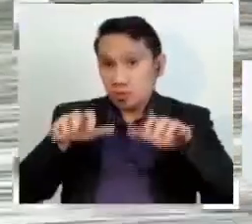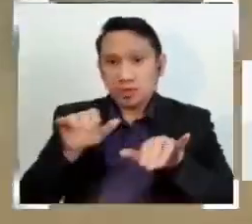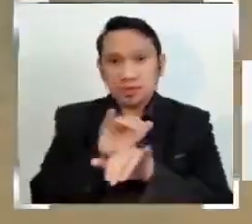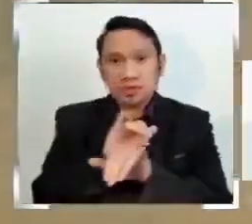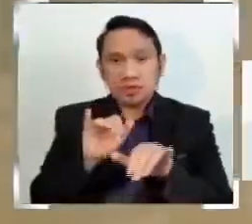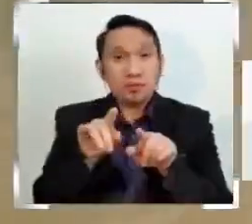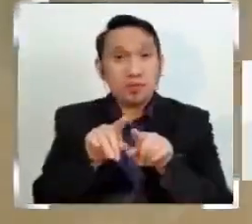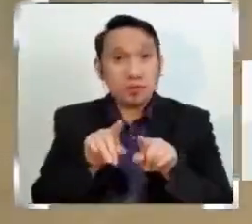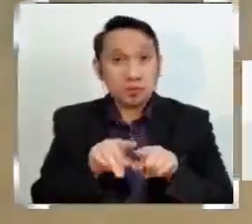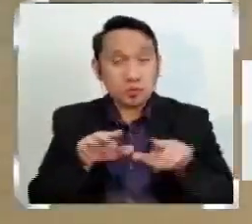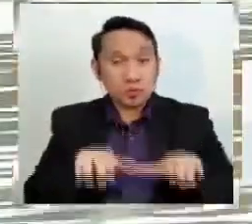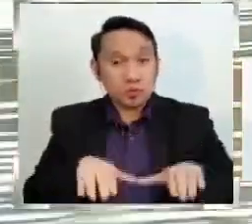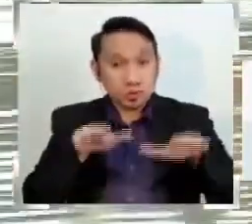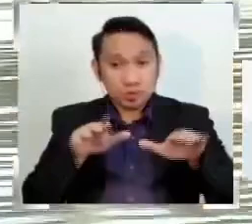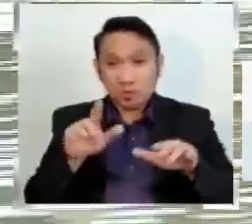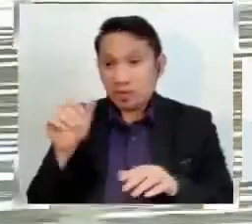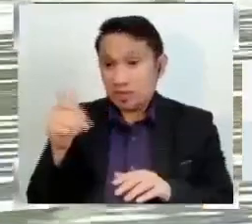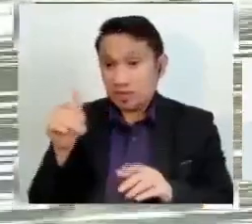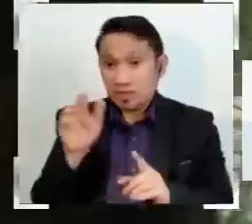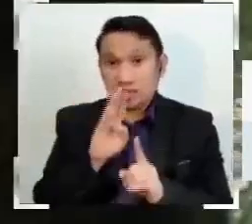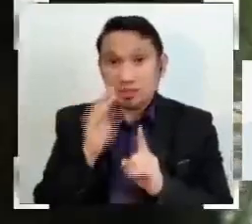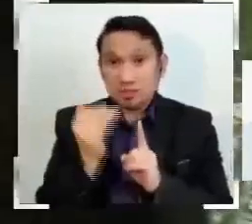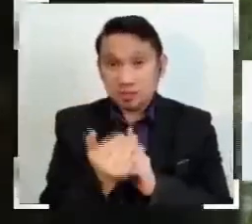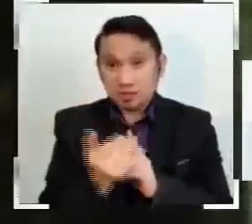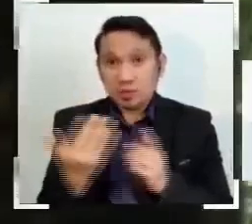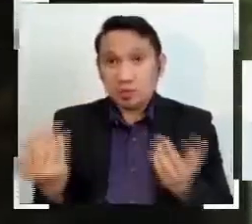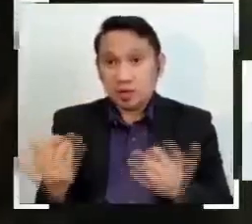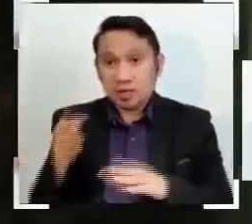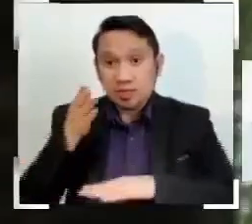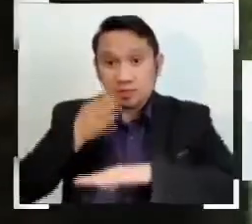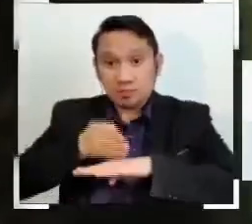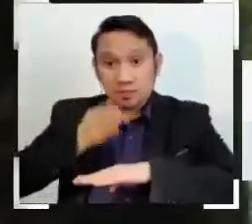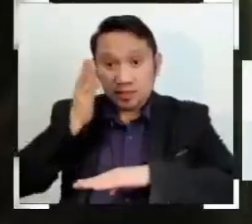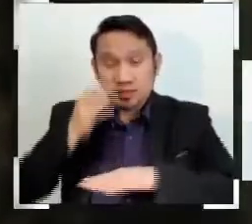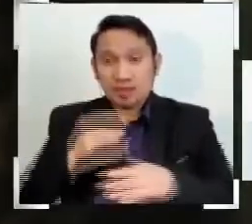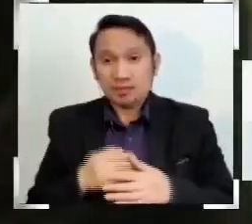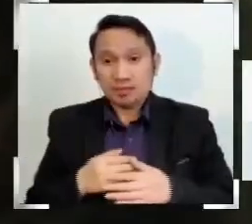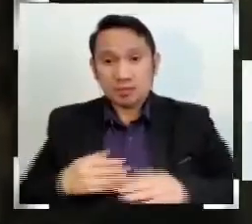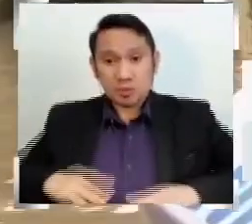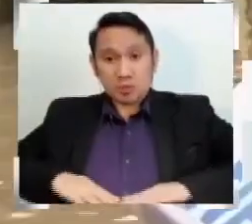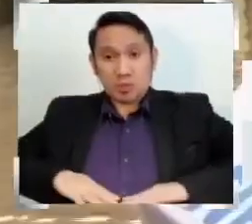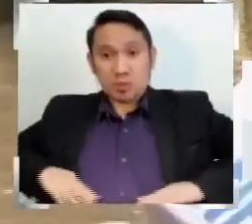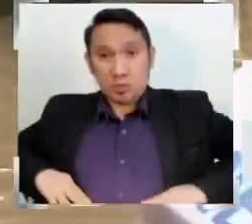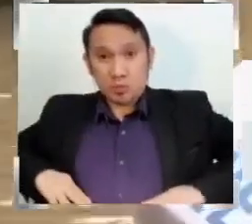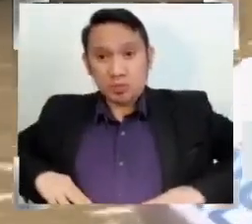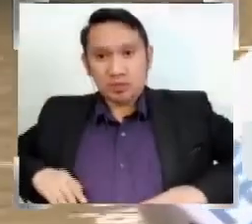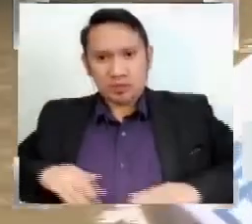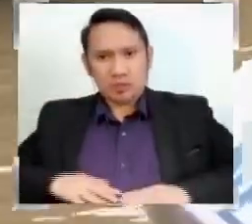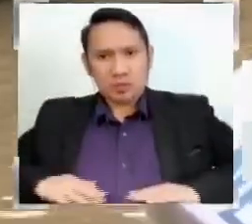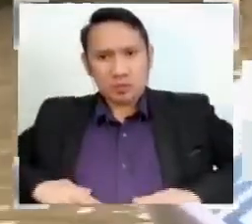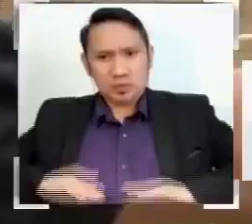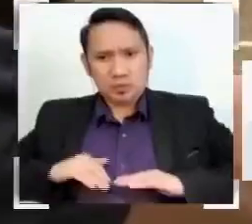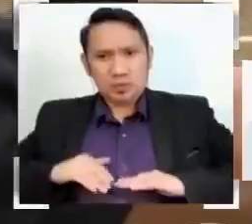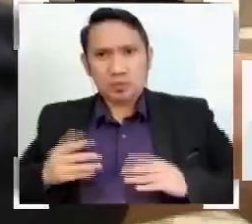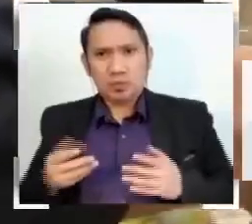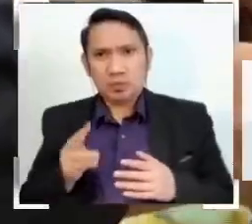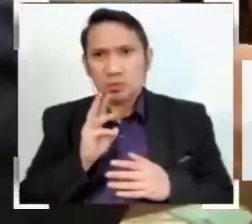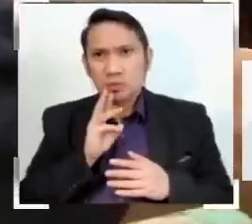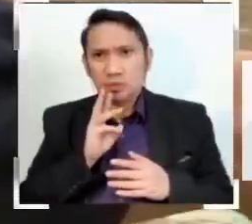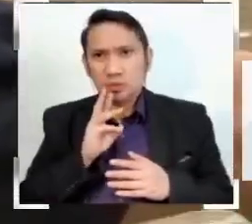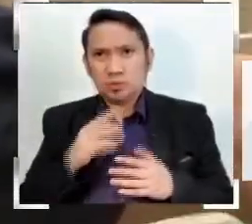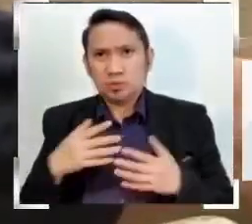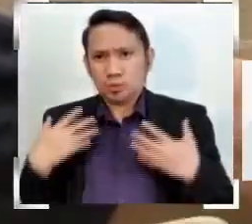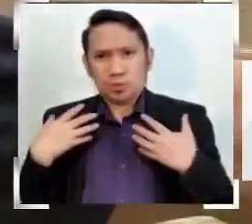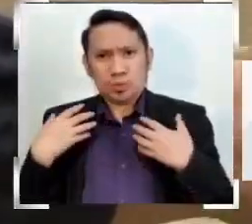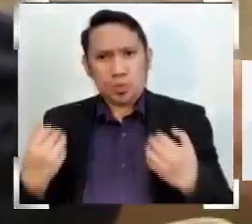sa 10 barangay sa Hermosa, Bataan. Halos hanggang baywang ang baha sa ilang lugar. Bigla pong laking tubig. Malas po kasi